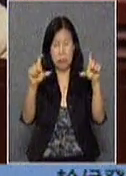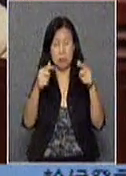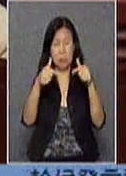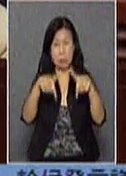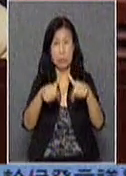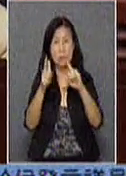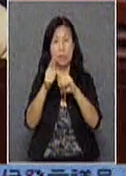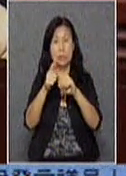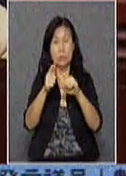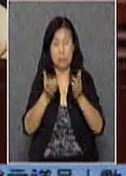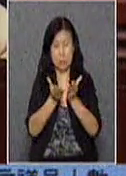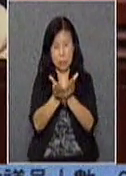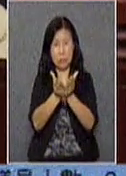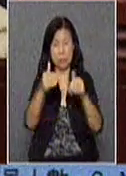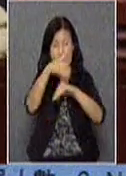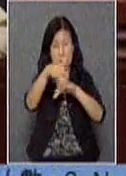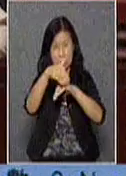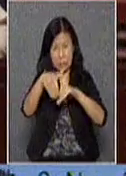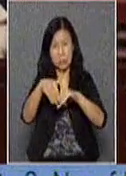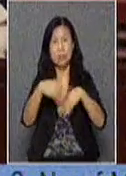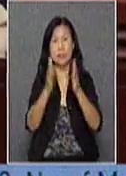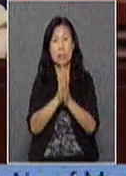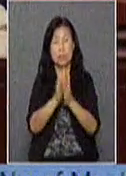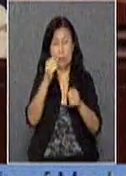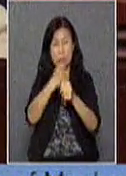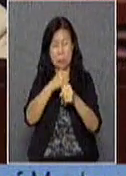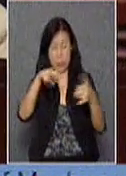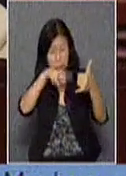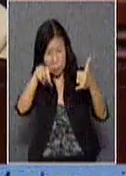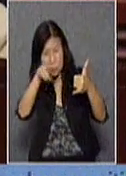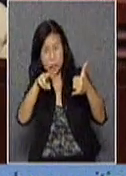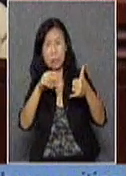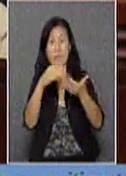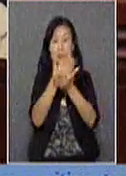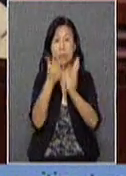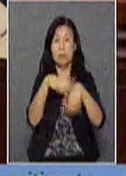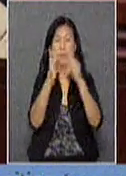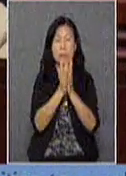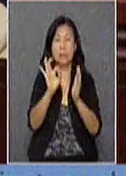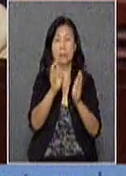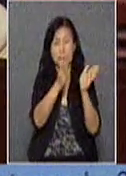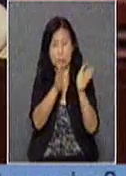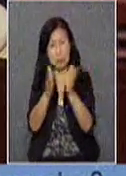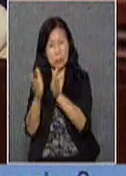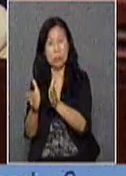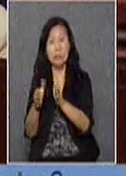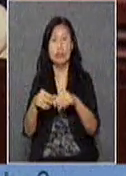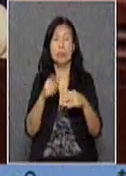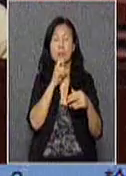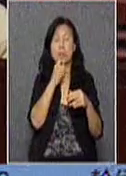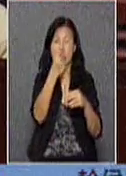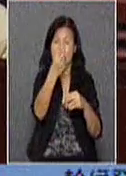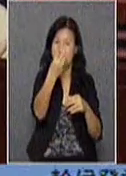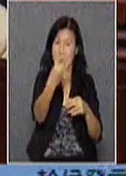嘅設計、建造同檢驗過程中，幾乎每個階段都接二連